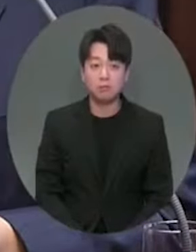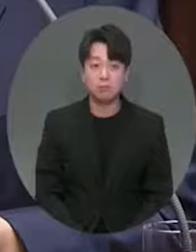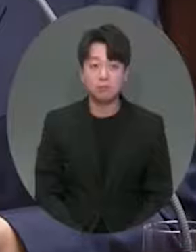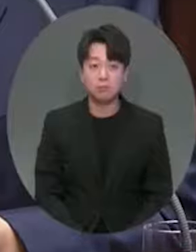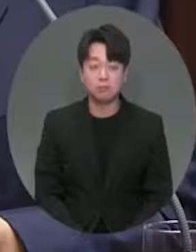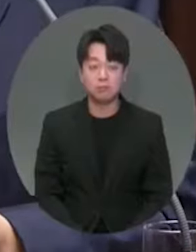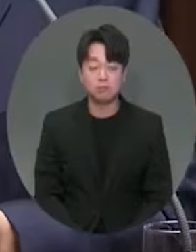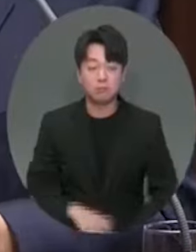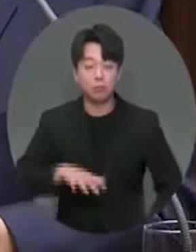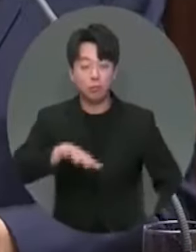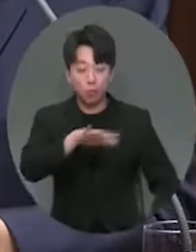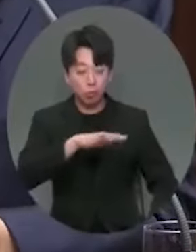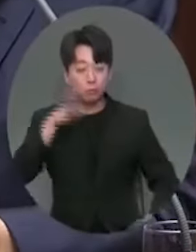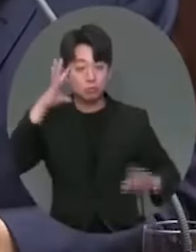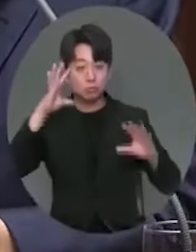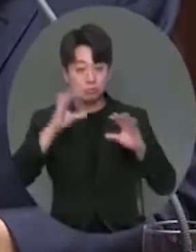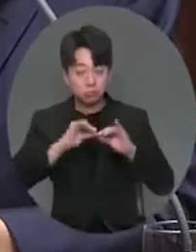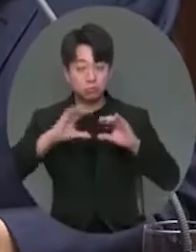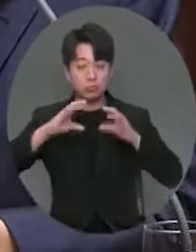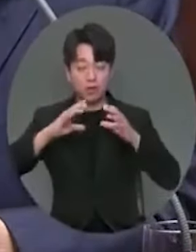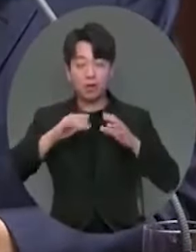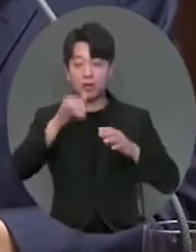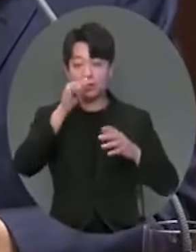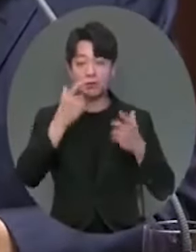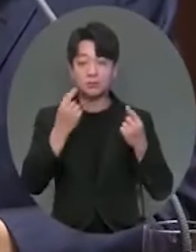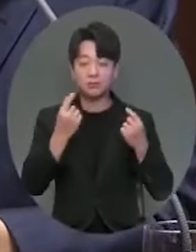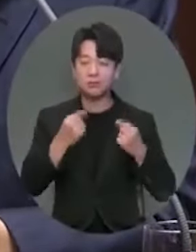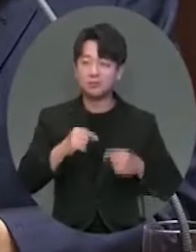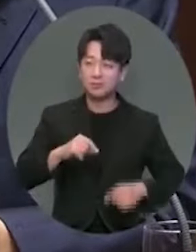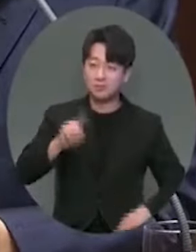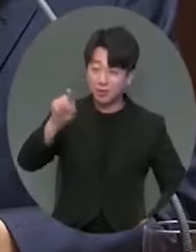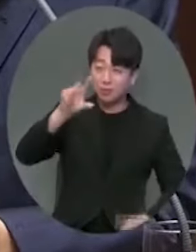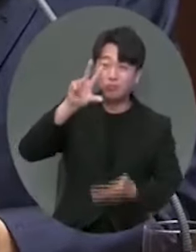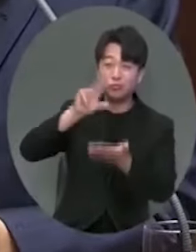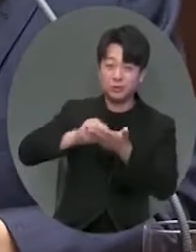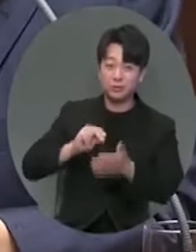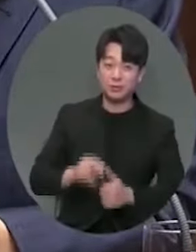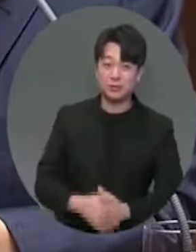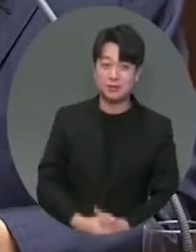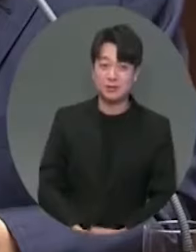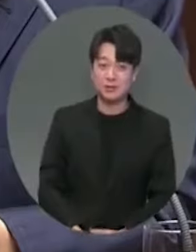같은 나라의 국민입니다. 그게 문제입니다.